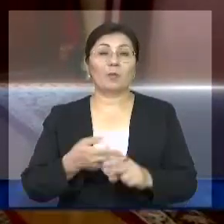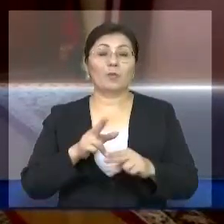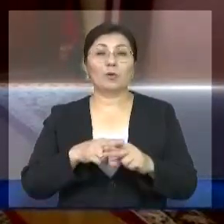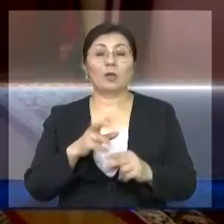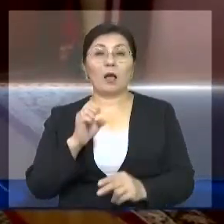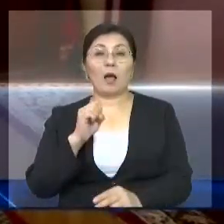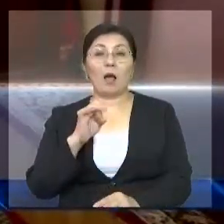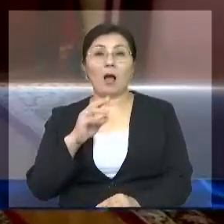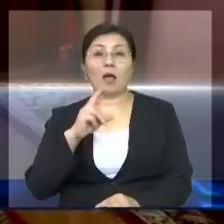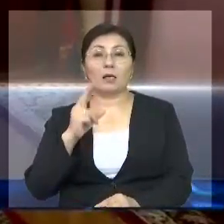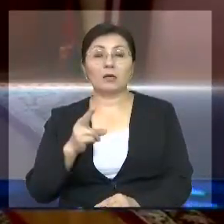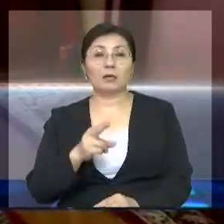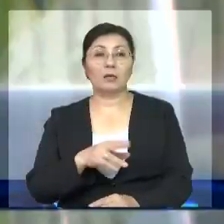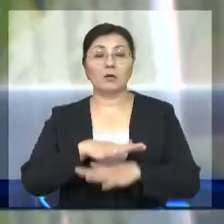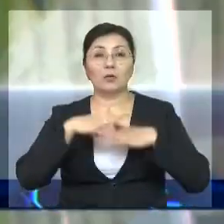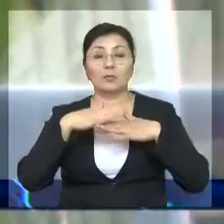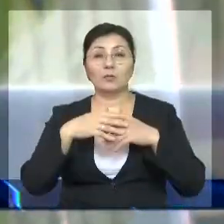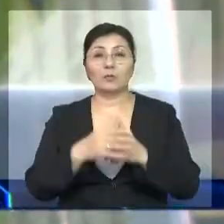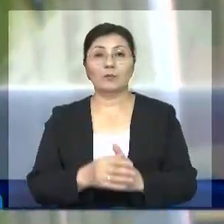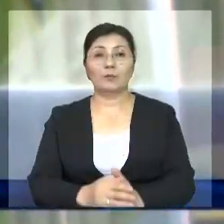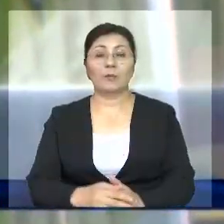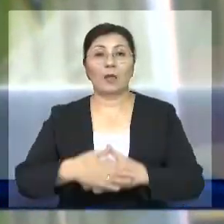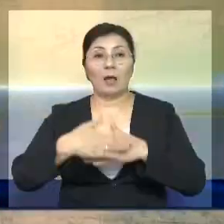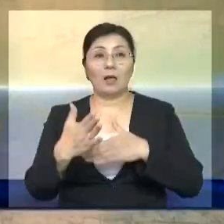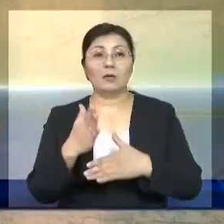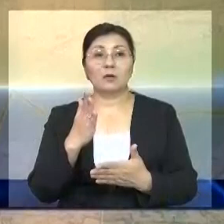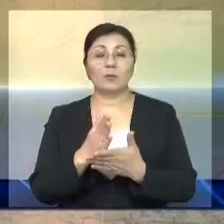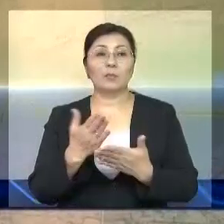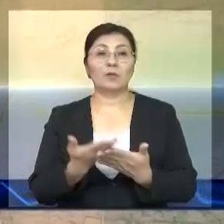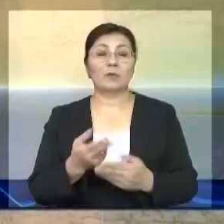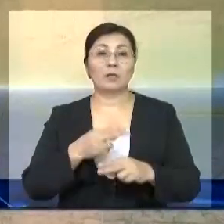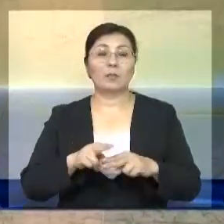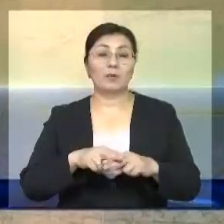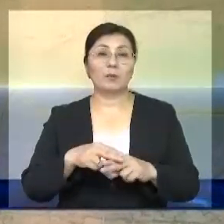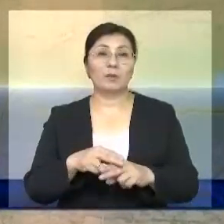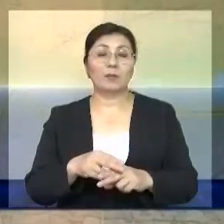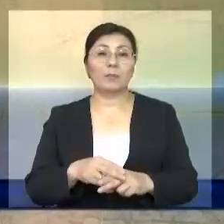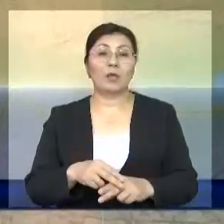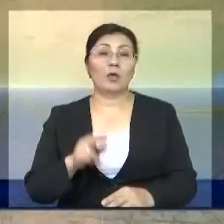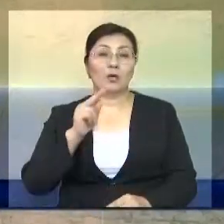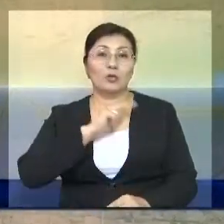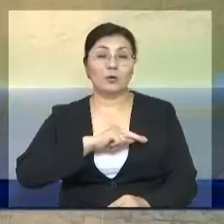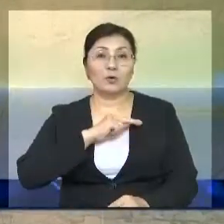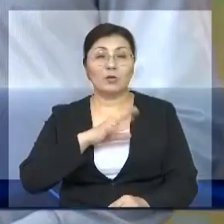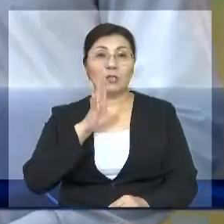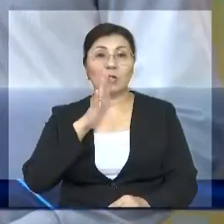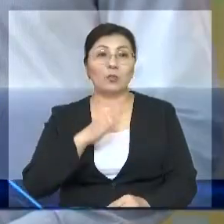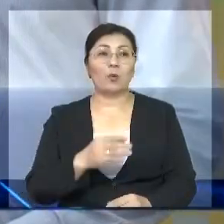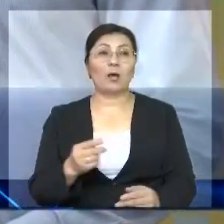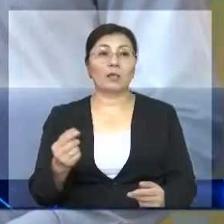басым бөлігі ашық болып табылады. Және ол арықтардың жұмыс жасайтын кезеңі азғантай. Ол көктемге